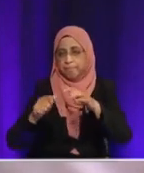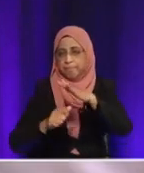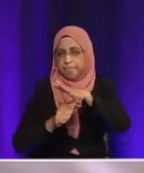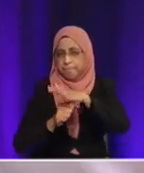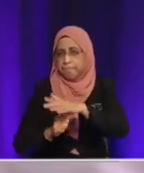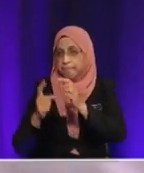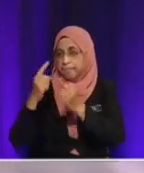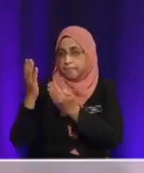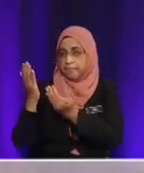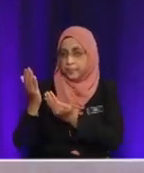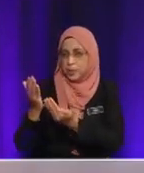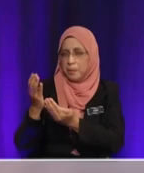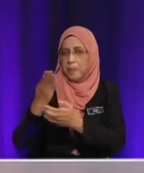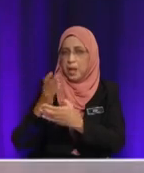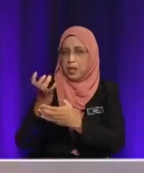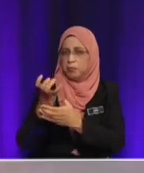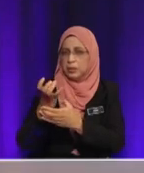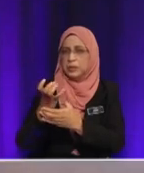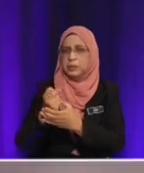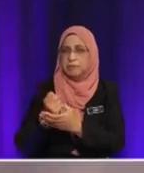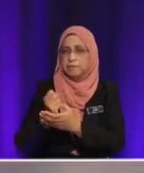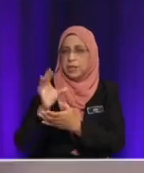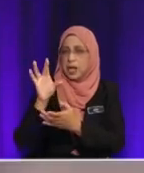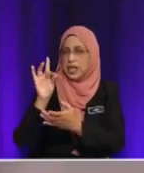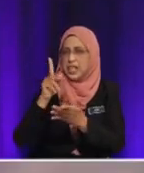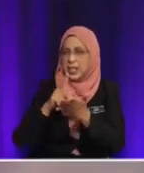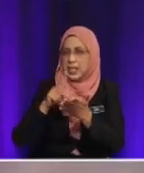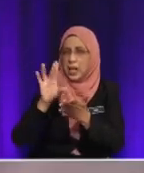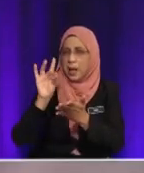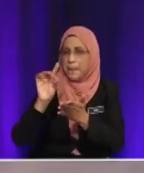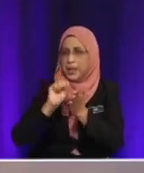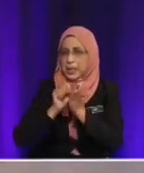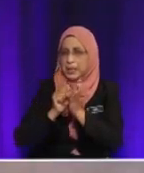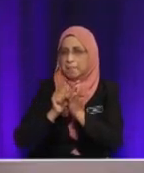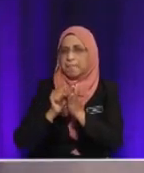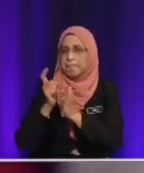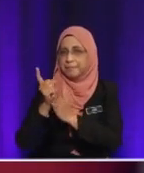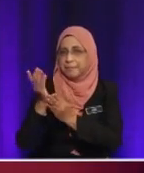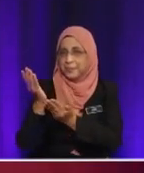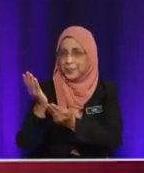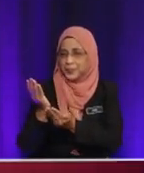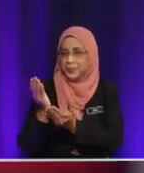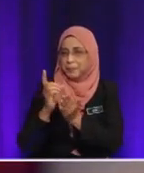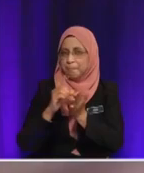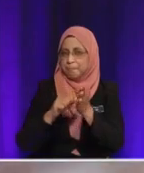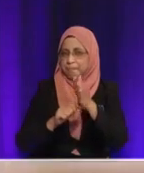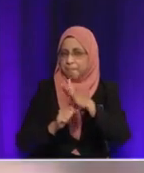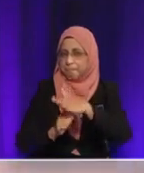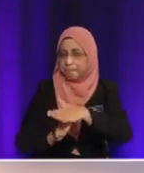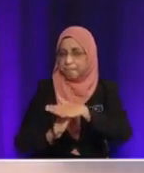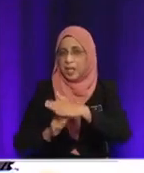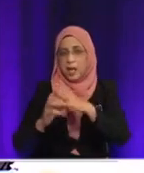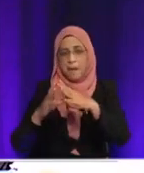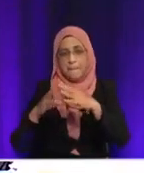keras. Kawasan yang kulit keras. Kulit keras. Okey, 8 saat. Yeah. Lepas tu kita tekan tempat lain juga. Ya, yeah, betul. Okey. Akhirnya, saya